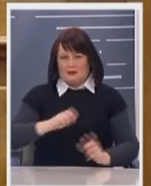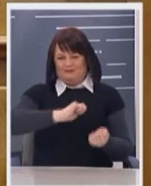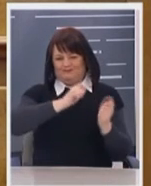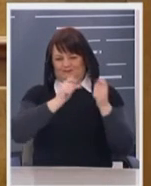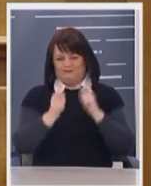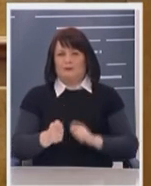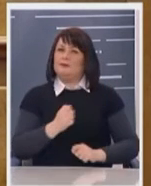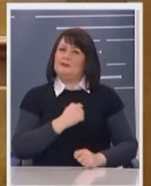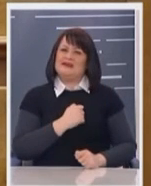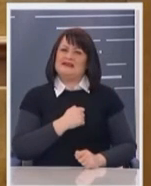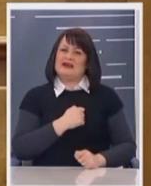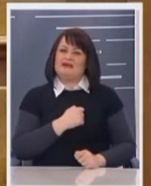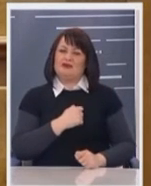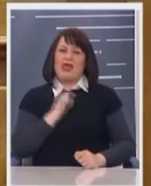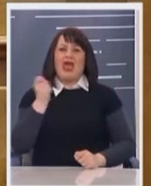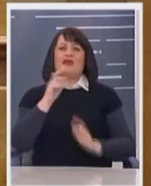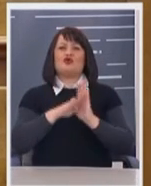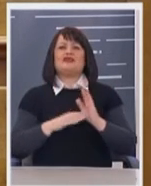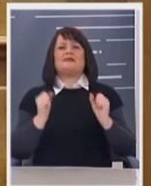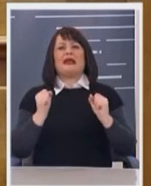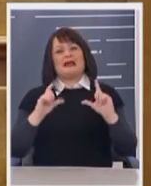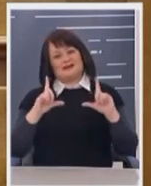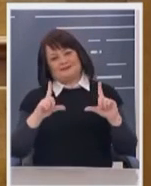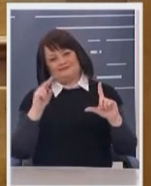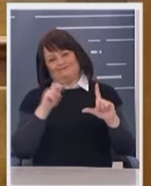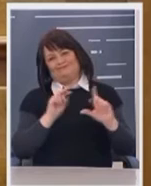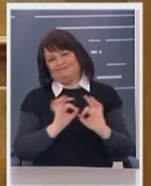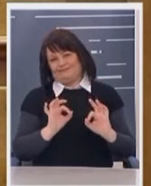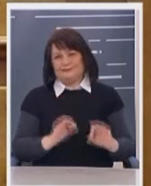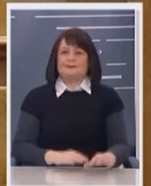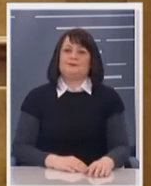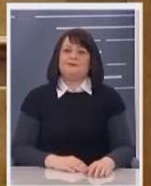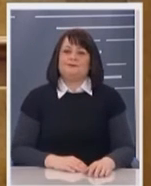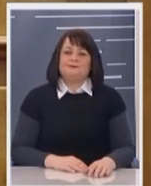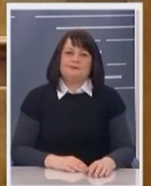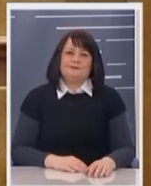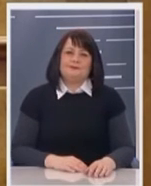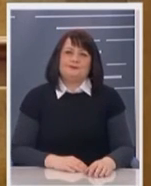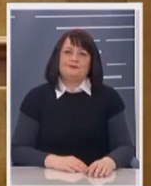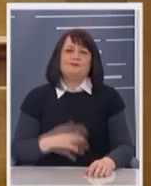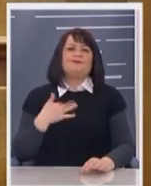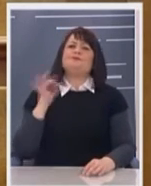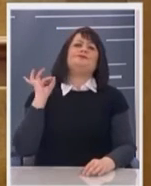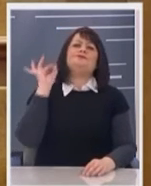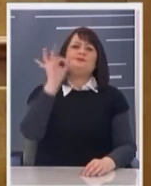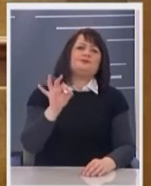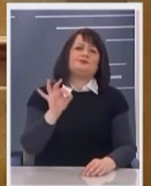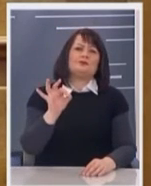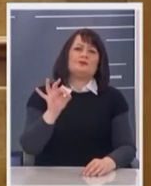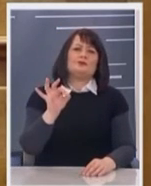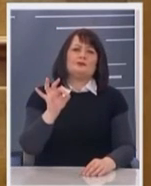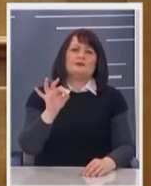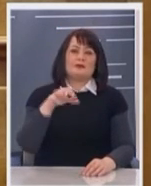την άποψή μας, την εικόνα του Εθνικού Συστήματος Υγείας. Στόχος μας είναι να αντιστοιχεί μια